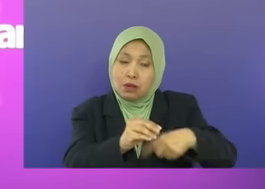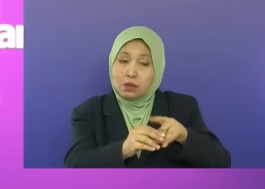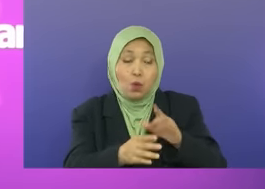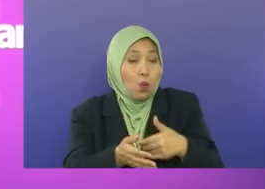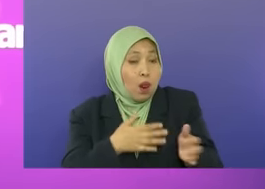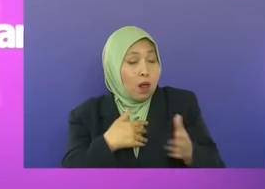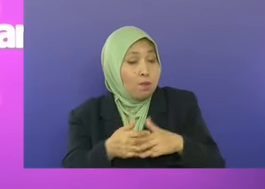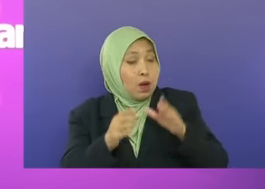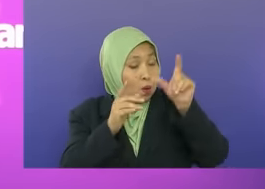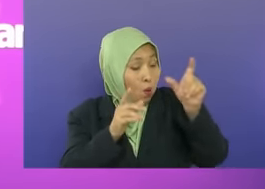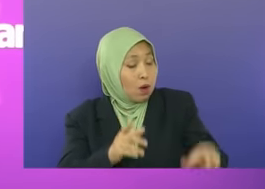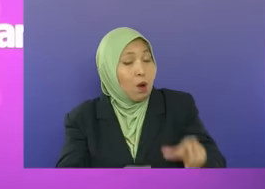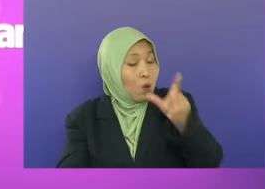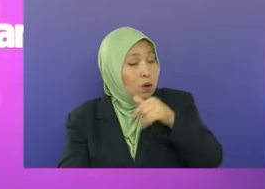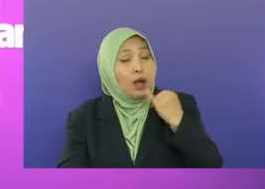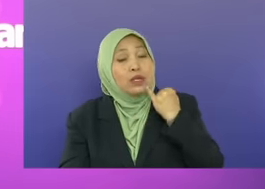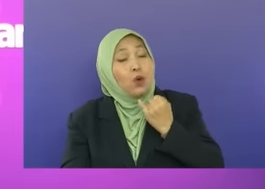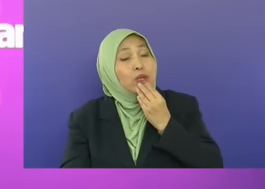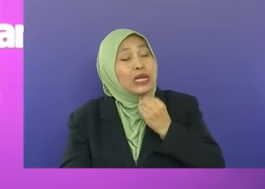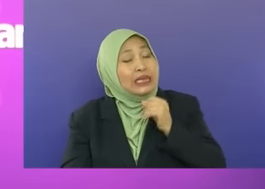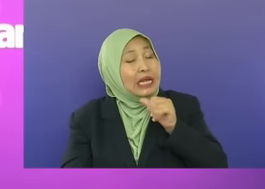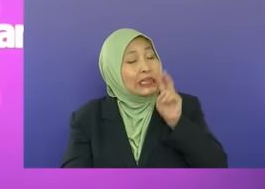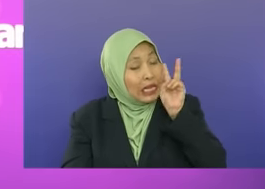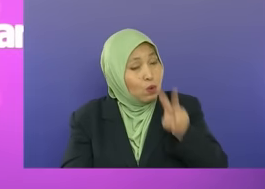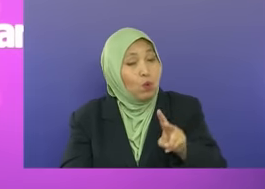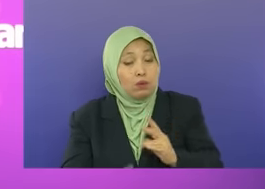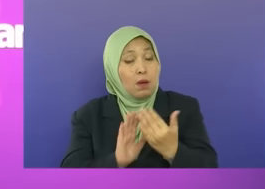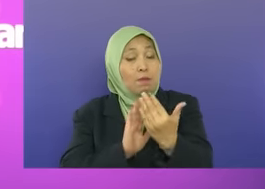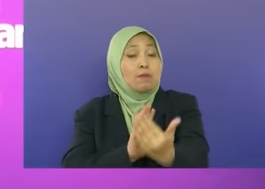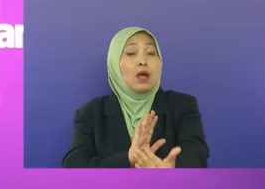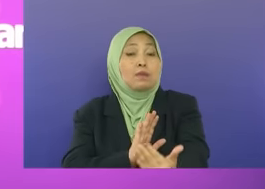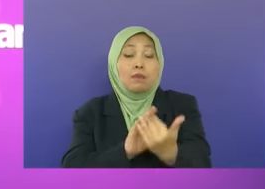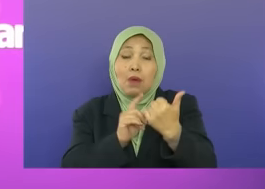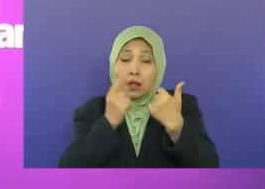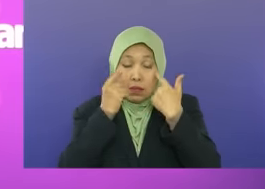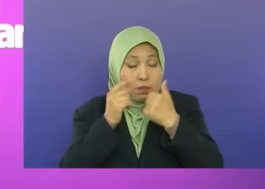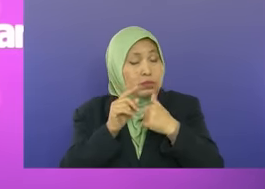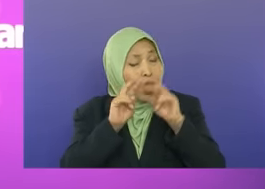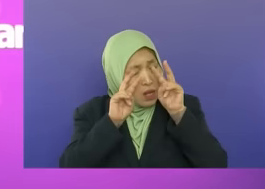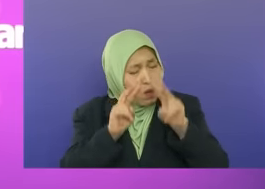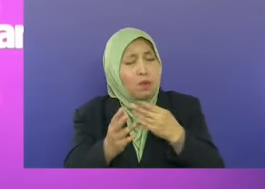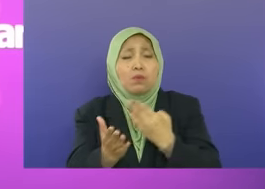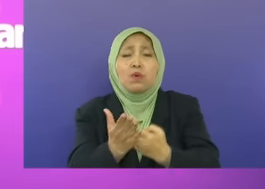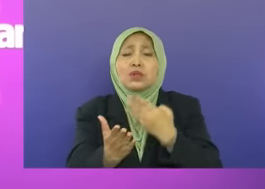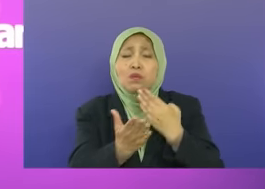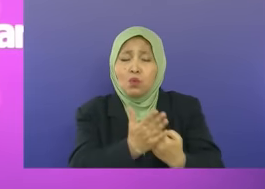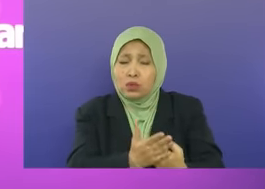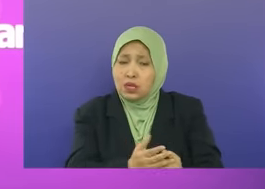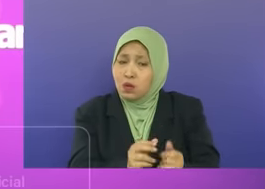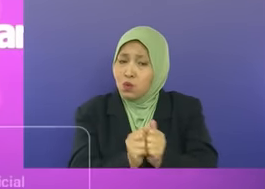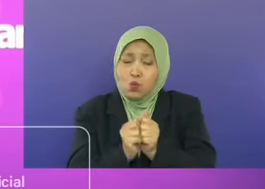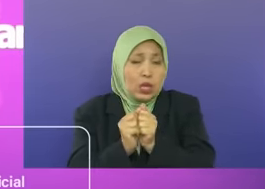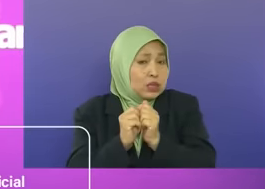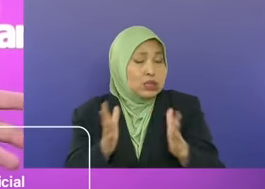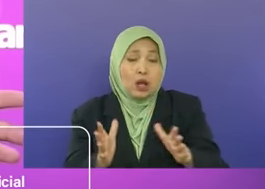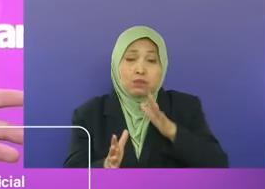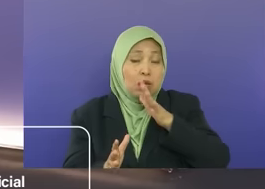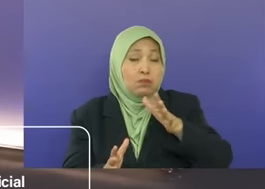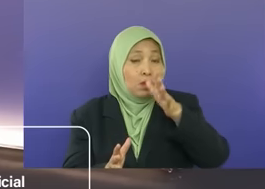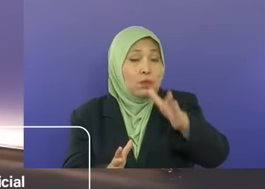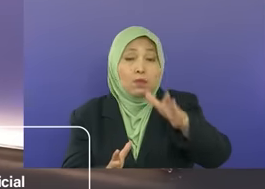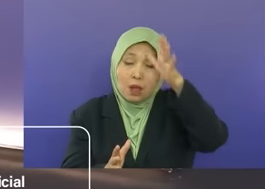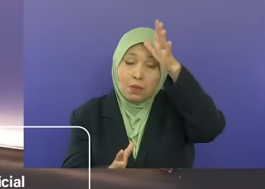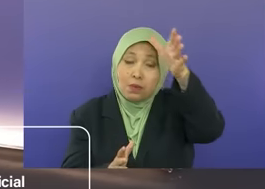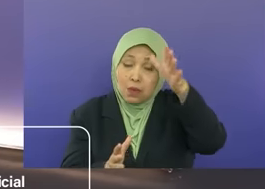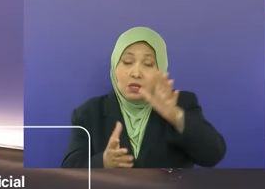orang-orang Yahudi Madinah itu tidak lihat depan mata tetapi mereka melihat bukti-bukti bahwa tampan nenek moyang mereka selama